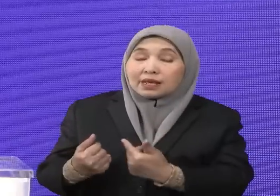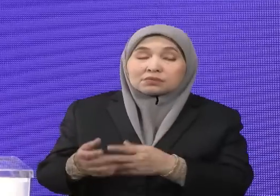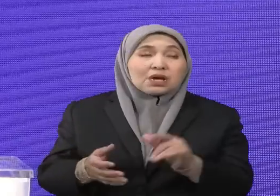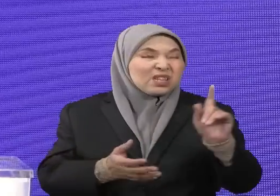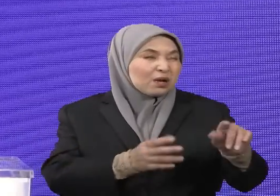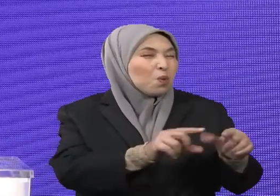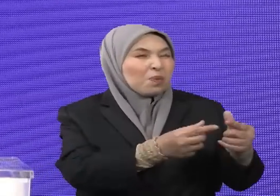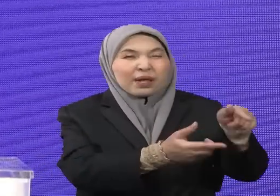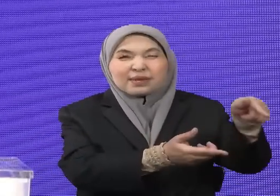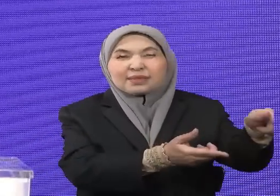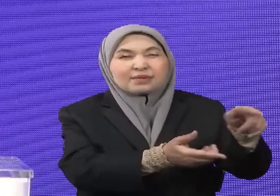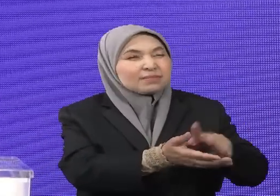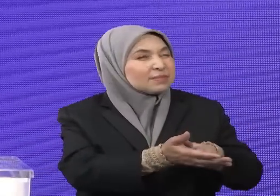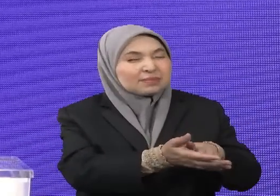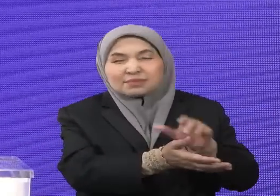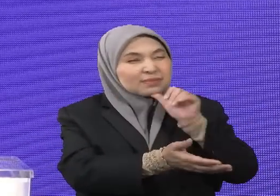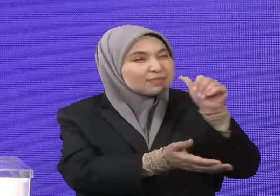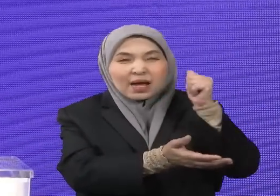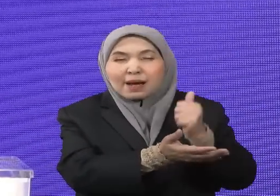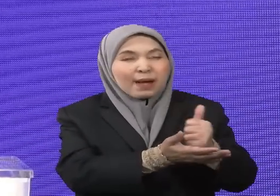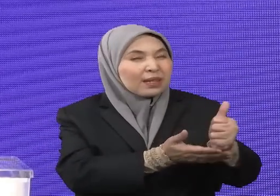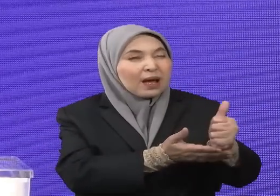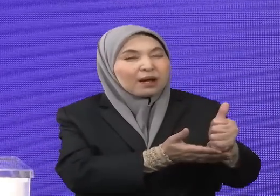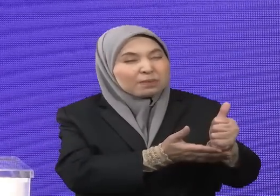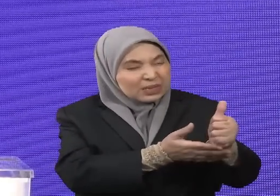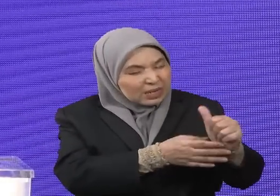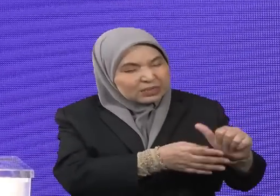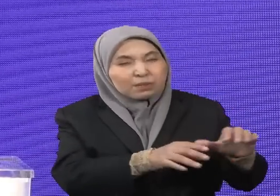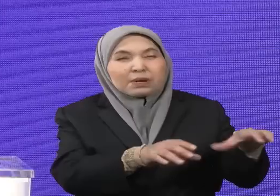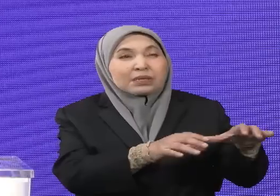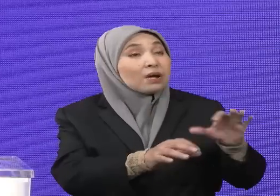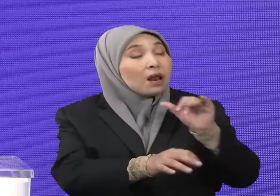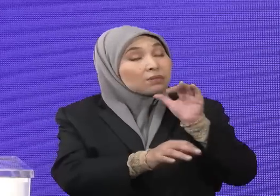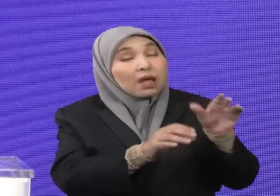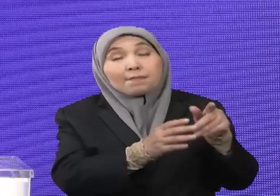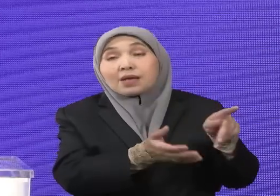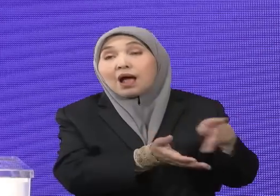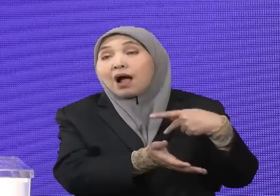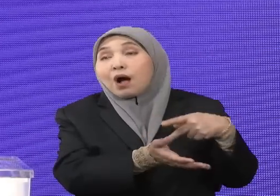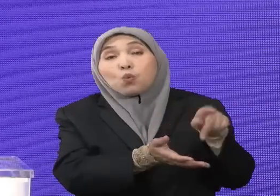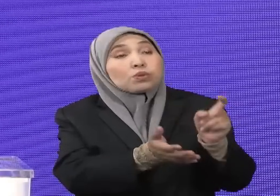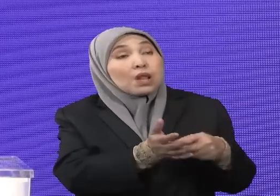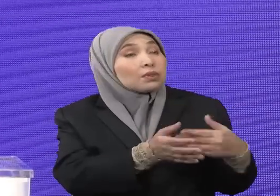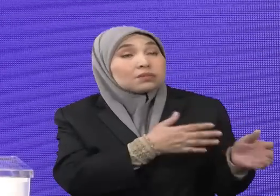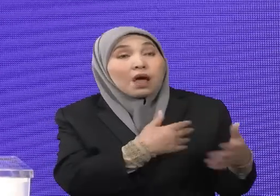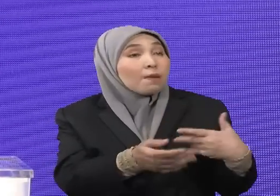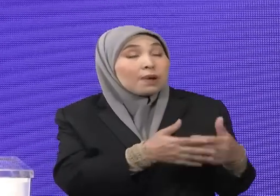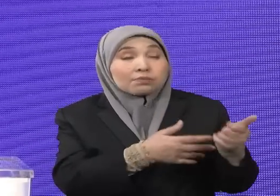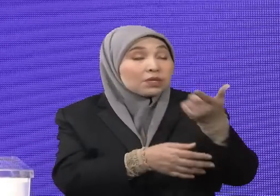sangat-sangat tidak amanah dan mereka justifikasikan amal dan mereka itu jikalau mereka tidak memulangkan hutang mereka justifikasi